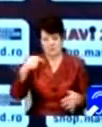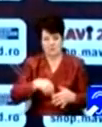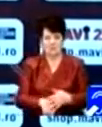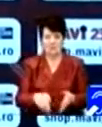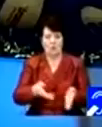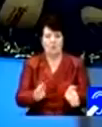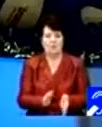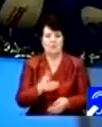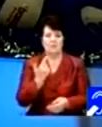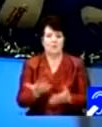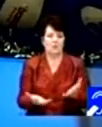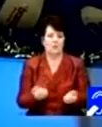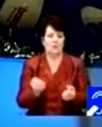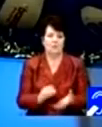deja.